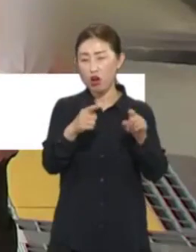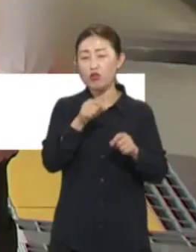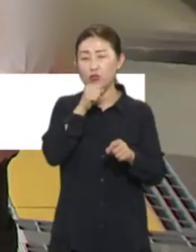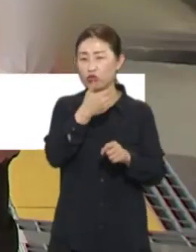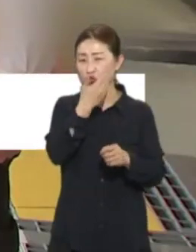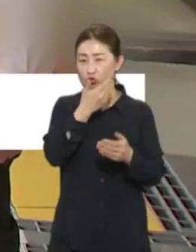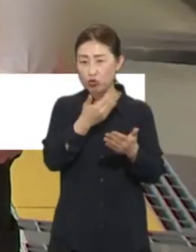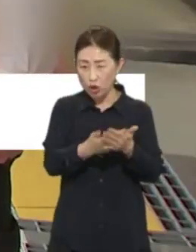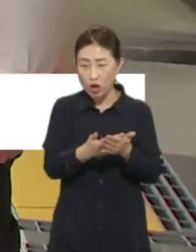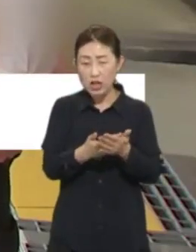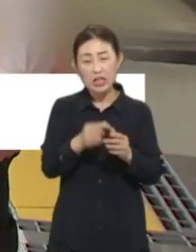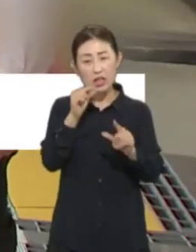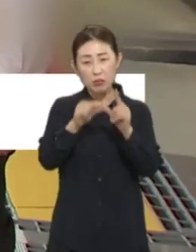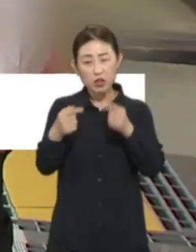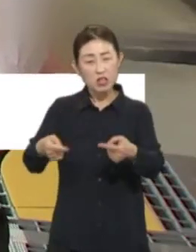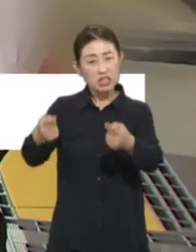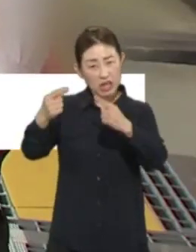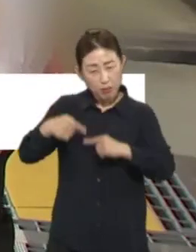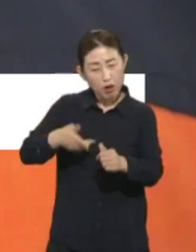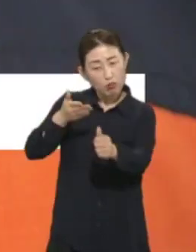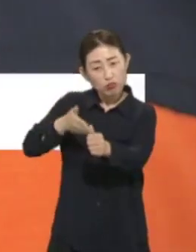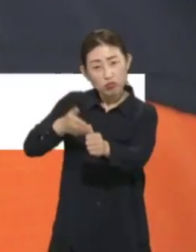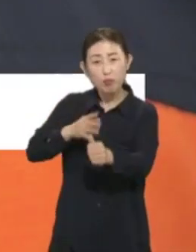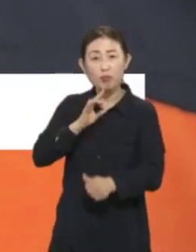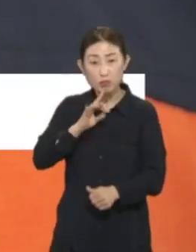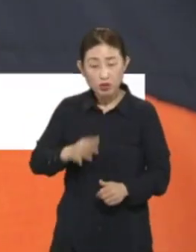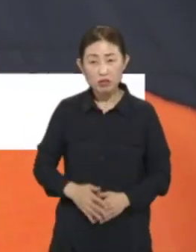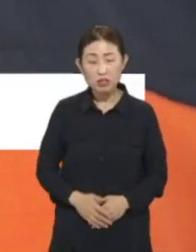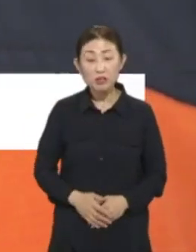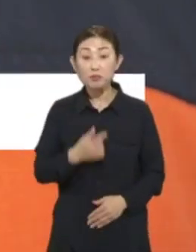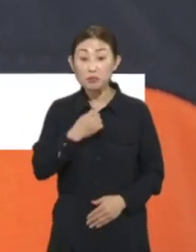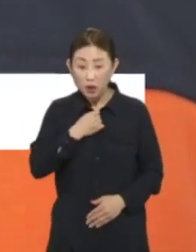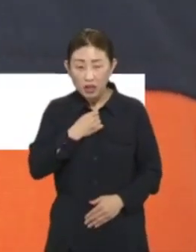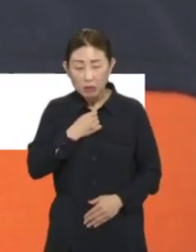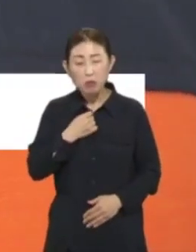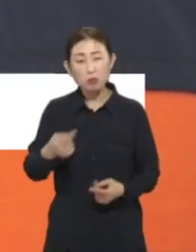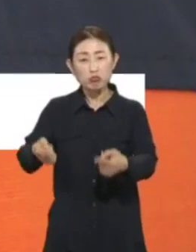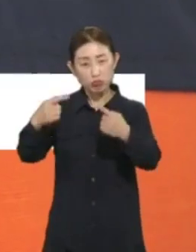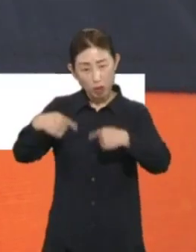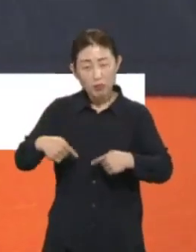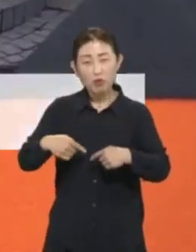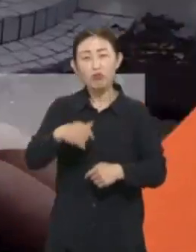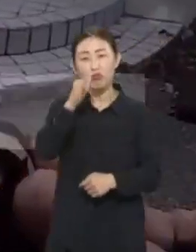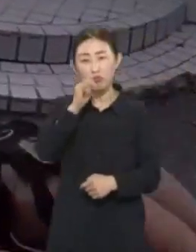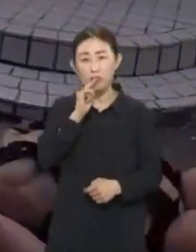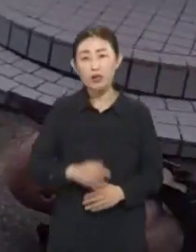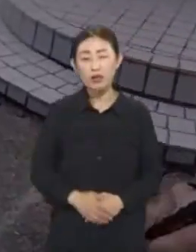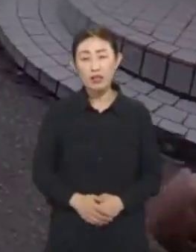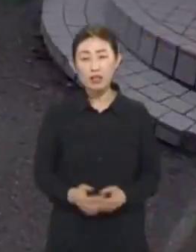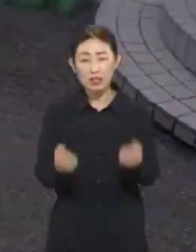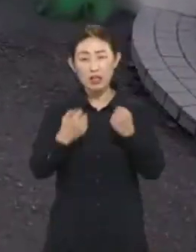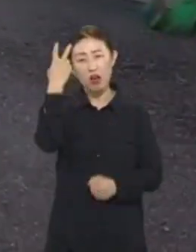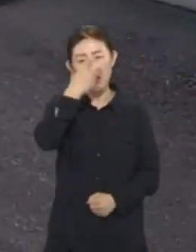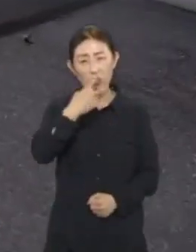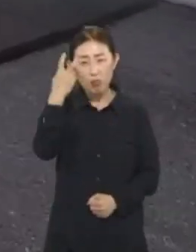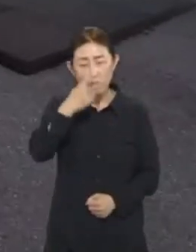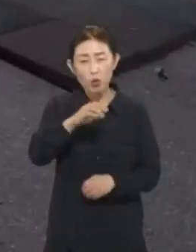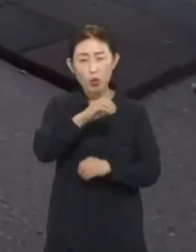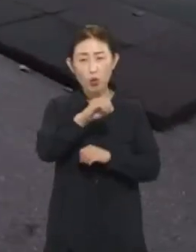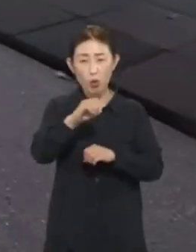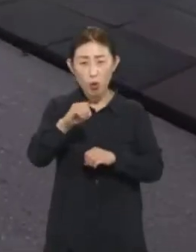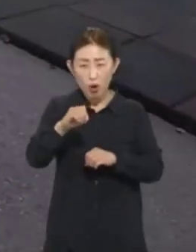여러 종목 중 일부라도 참여하도록 독려한 것이고 희망자에 한해 실시했다고 답했습니다. 체력 검정이 강한 체력을